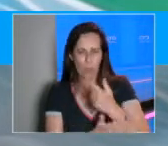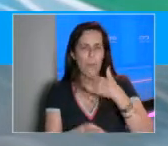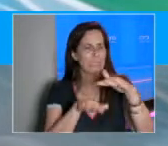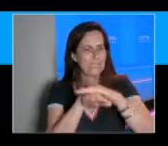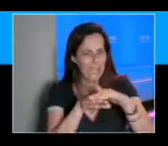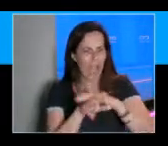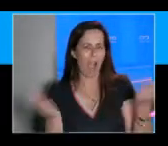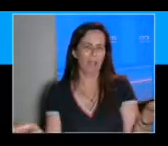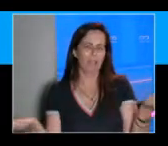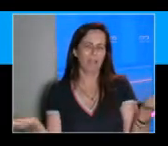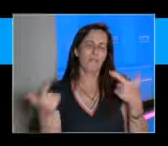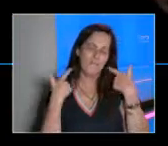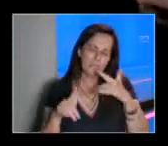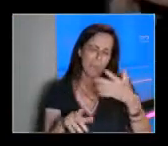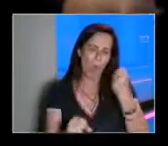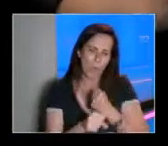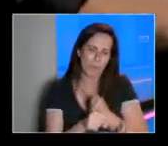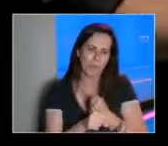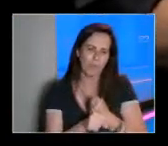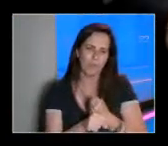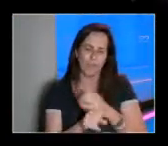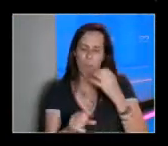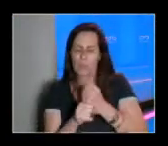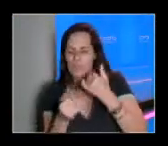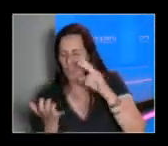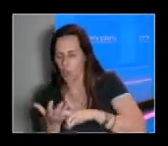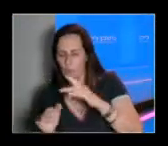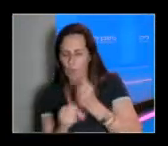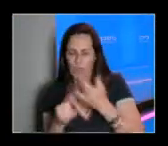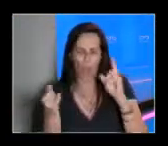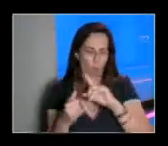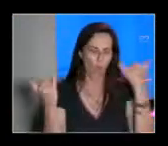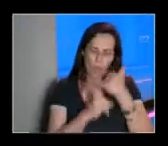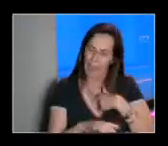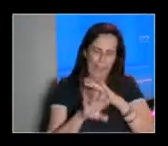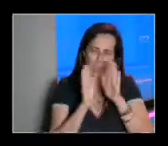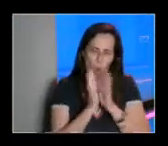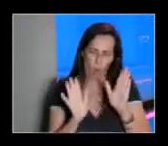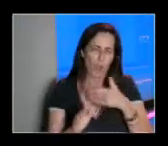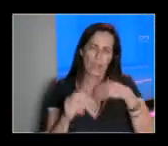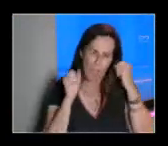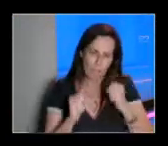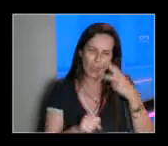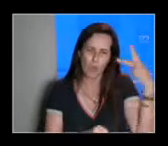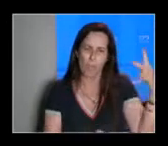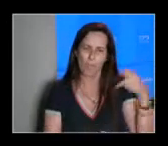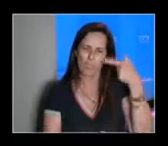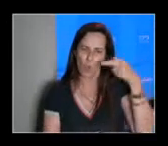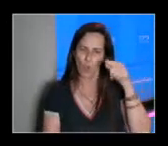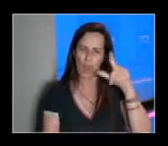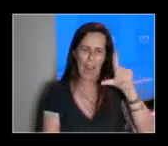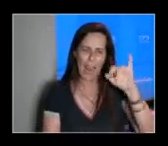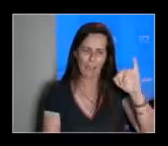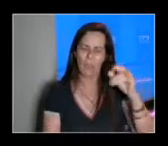התנצל והסביר מה הוא עשה נכון, מה הוא עושה לא נכון. אין לי את כל החומרים מול עיניי, אני בטוח שפרופסור